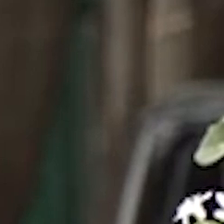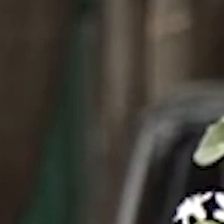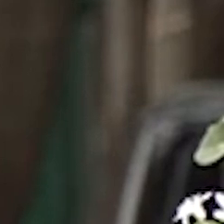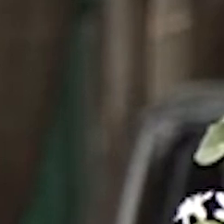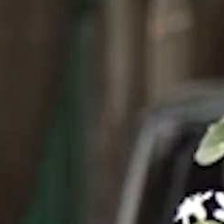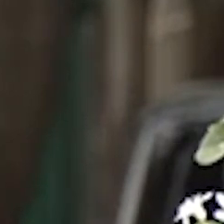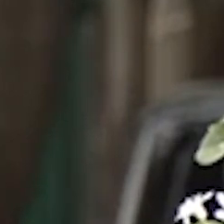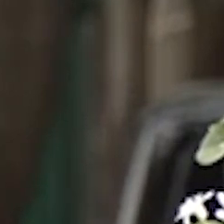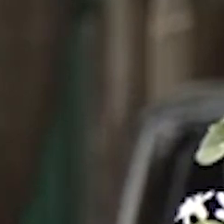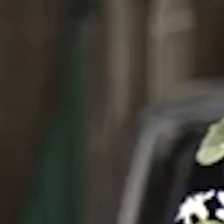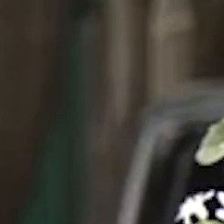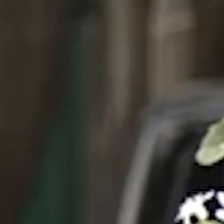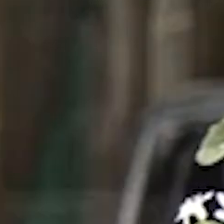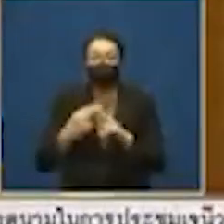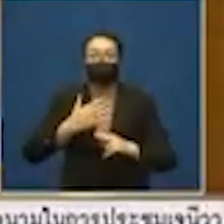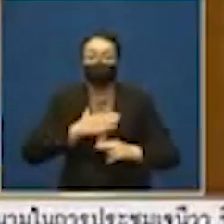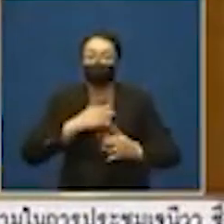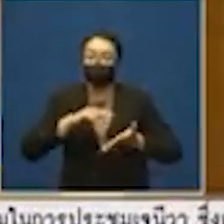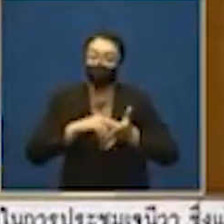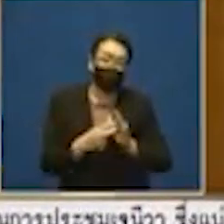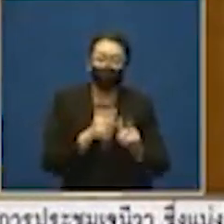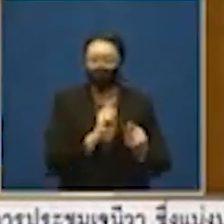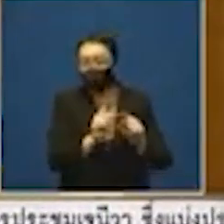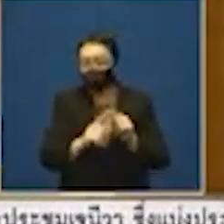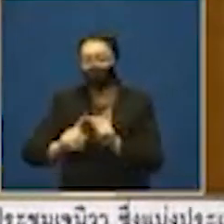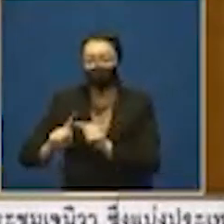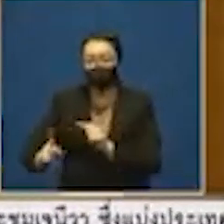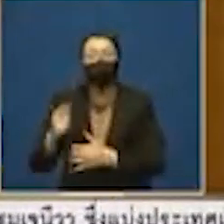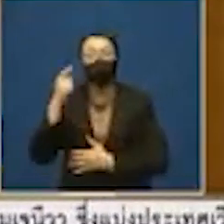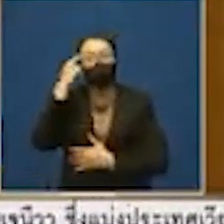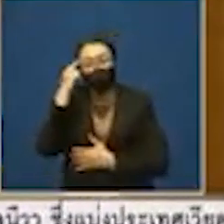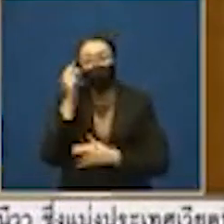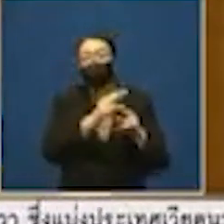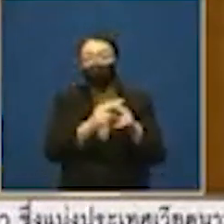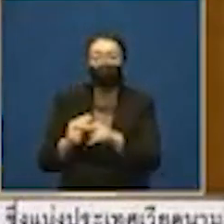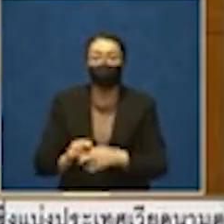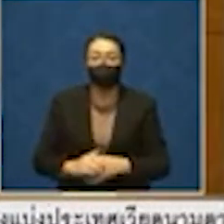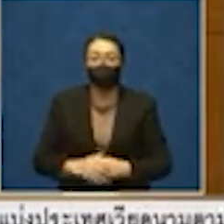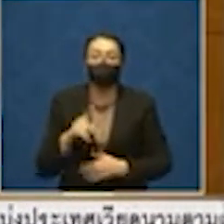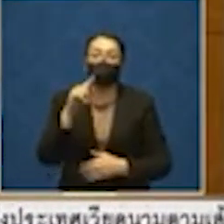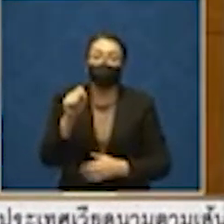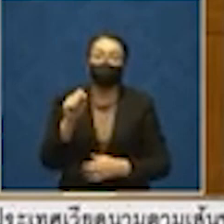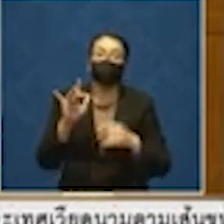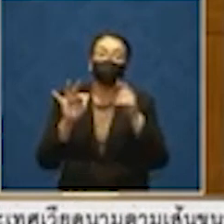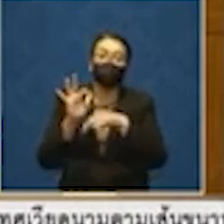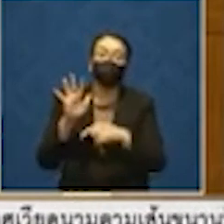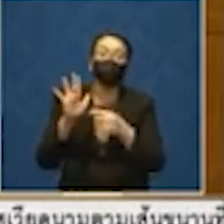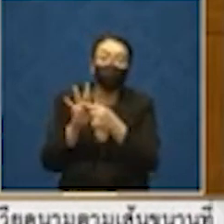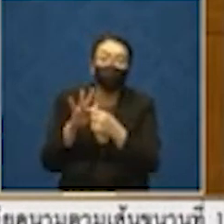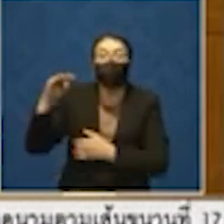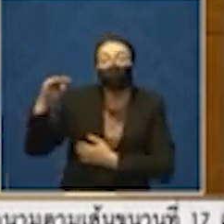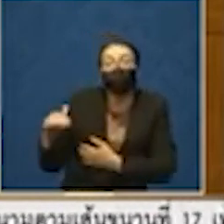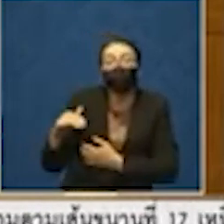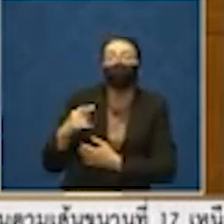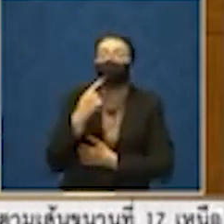ป็นการเอาเป็นการอะไรต่อสู้ทางการเมืองไม่ใช่บ้านเมืองกำลังมีปัญหานะเพราะฉะนั้นทุกปัญหาต้องดูว่าเราแก้ไขแล้วบ้าง